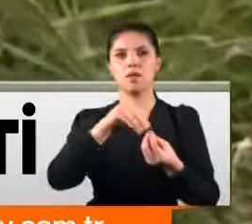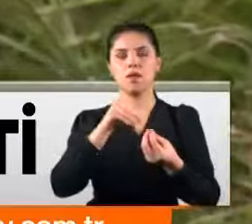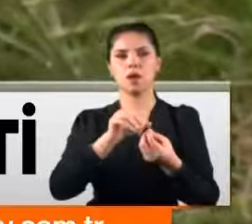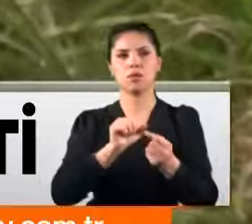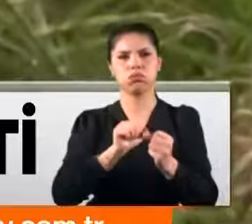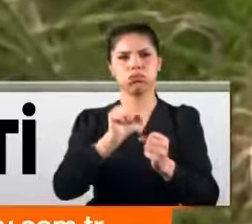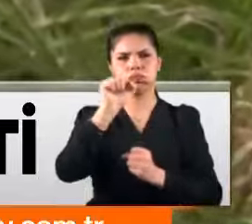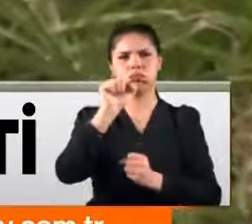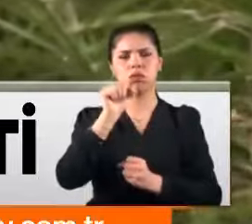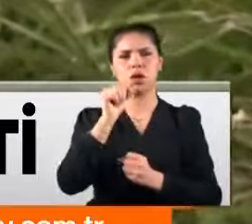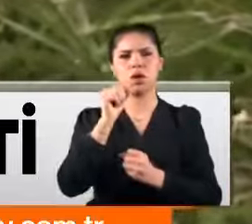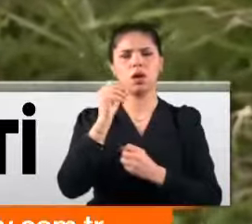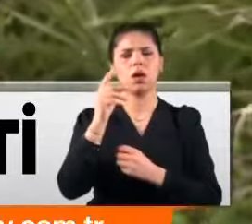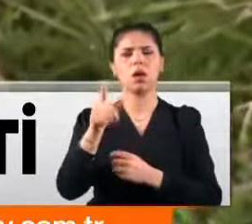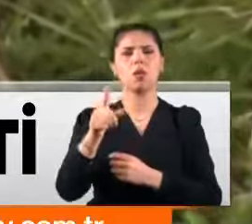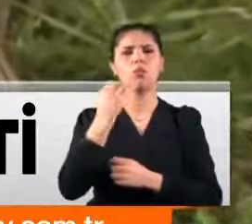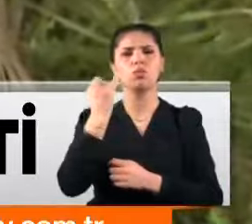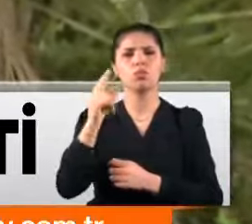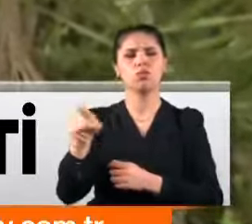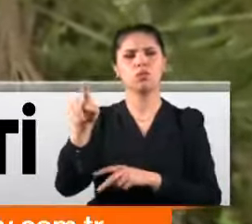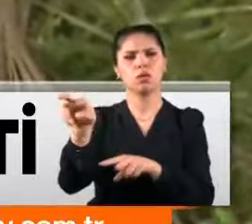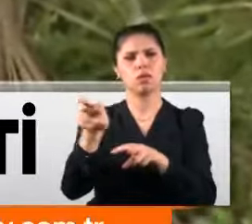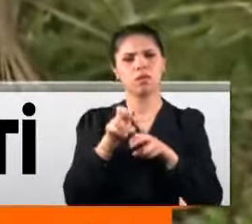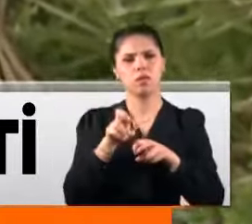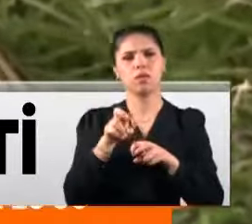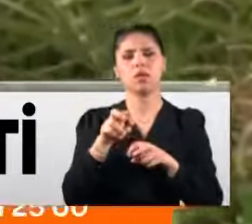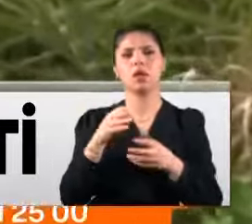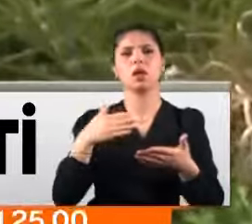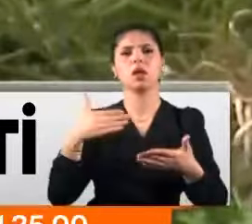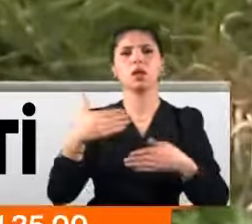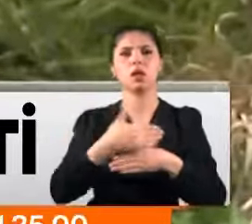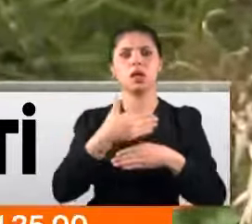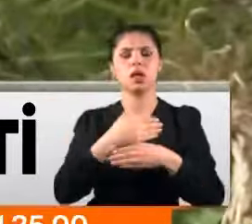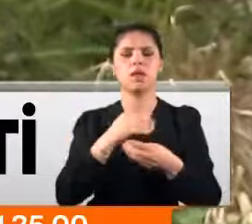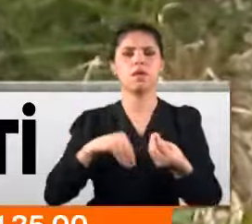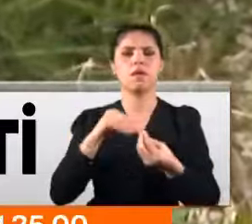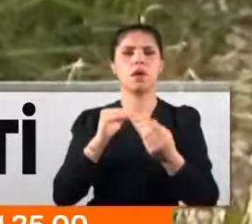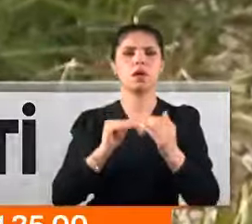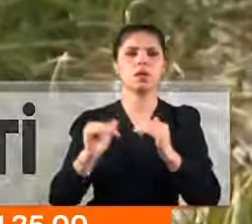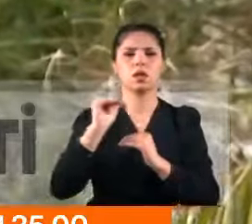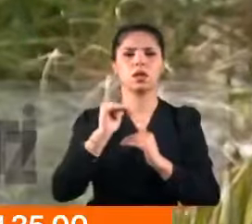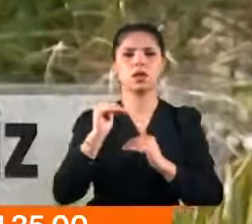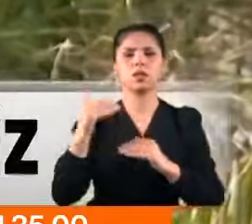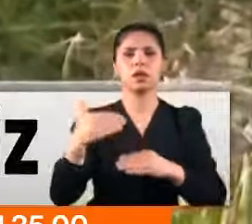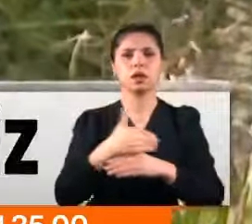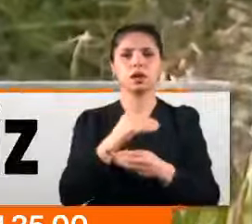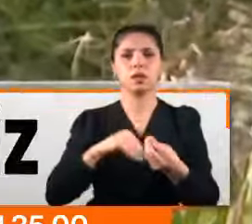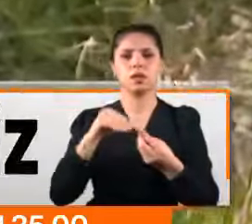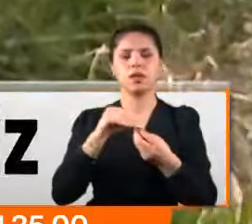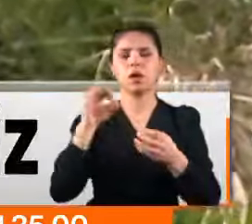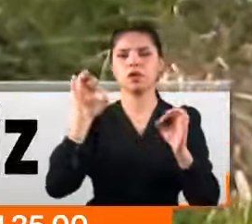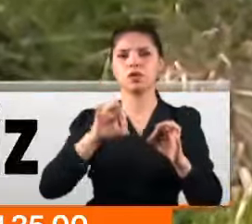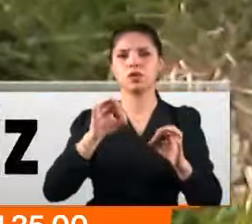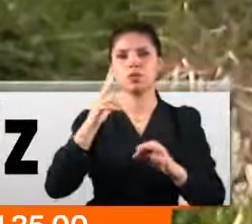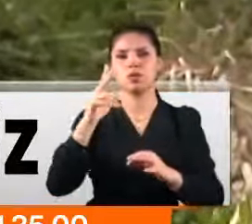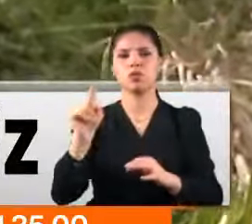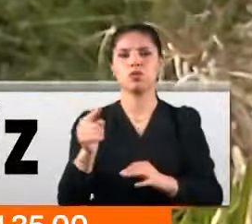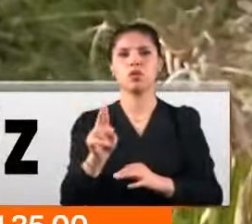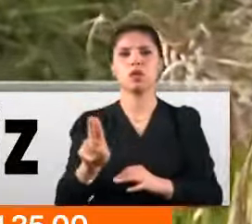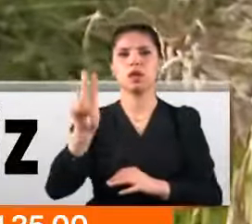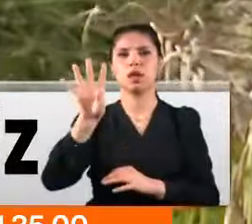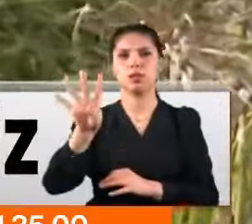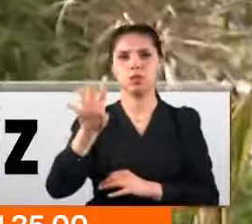yüksek yansıtıyor ki müşteriye kredi kartı faizlerini geçmiş durumda. Şu anda kredi kartı faiz oranı 3.74